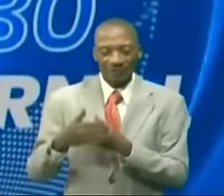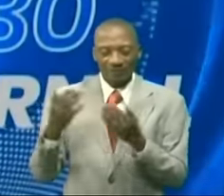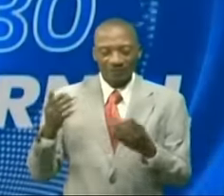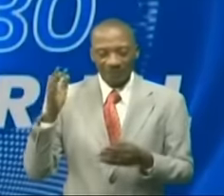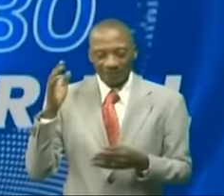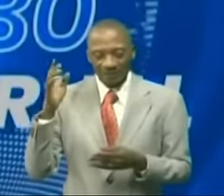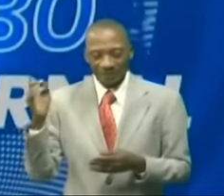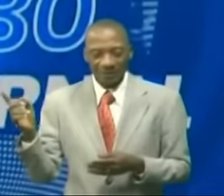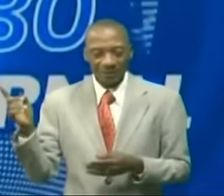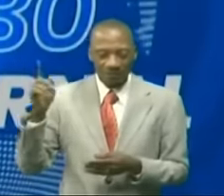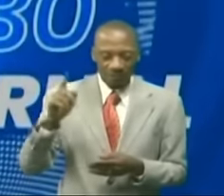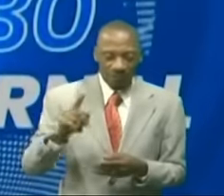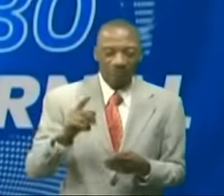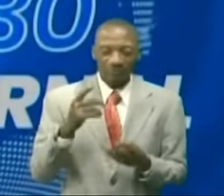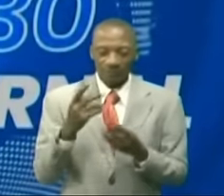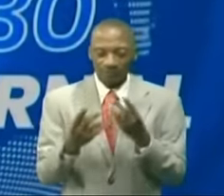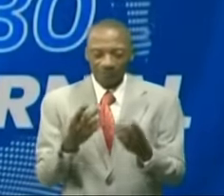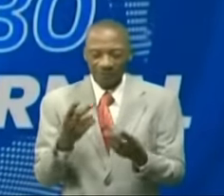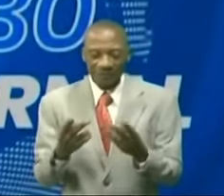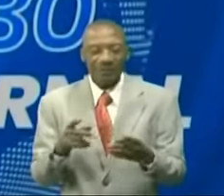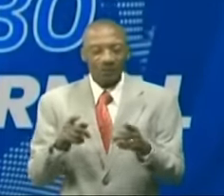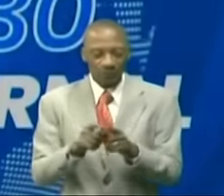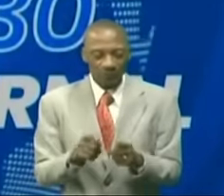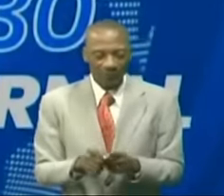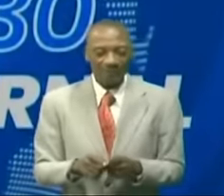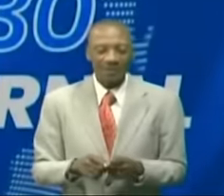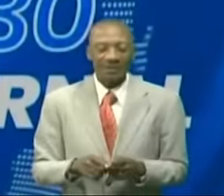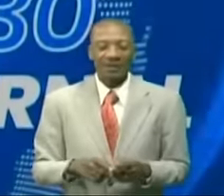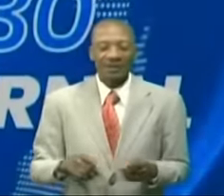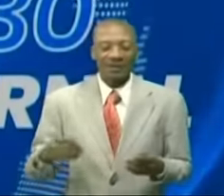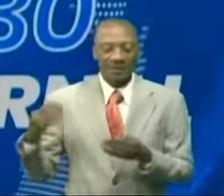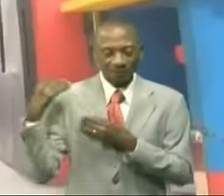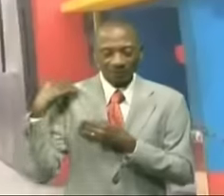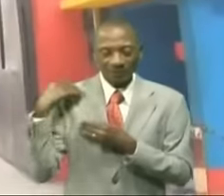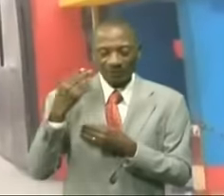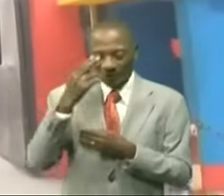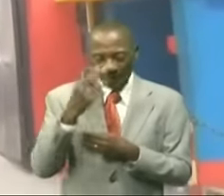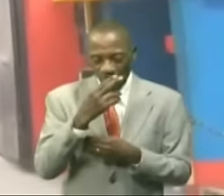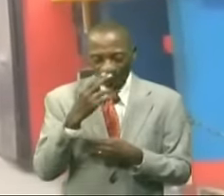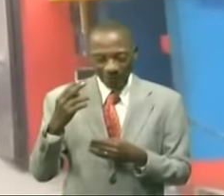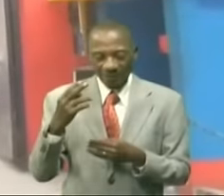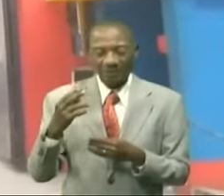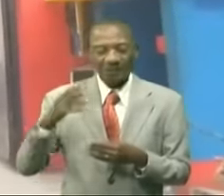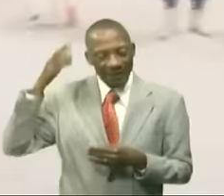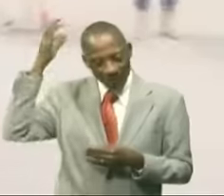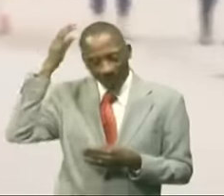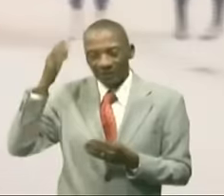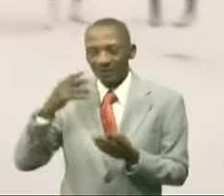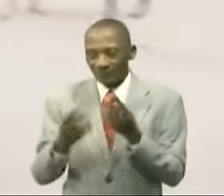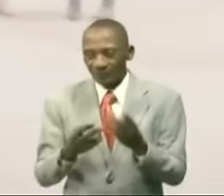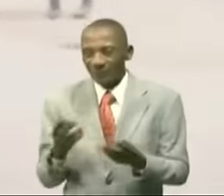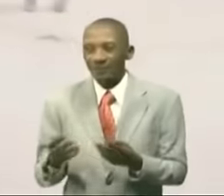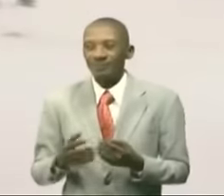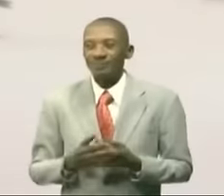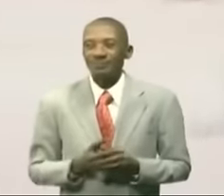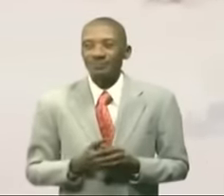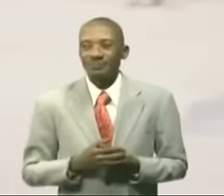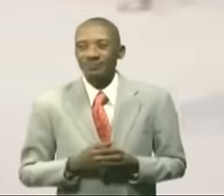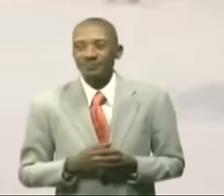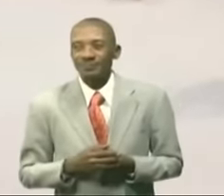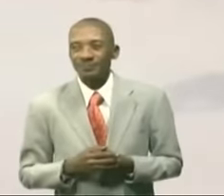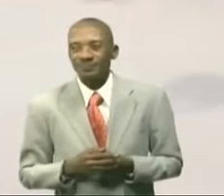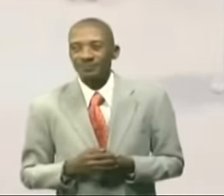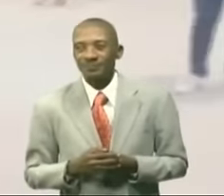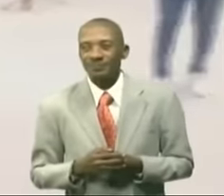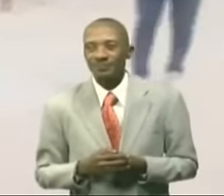de sa mission de la protection de personnes et de leurs biens. Jacques Aboba Mkoumina Sedouga. s'est rassuré du bon fonctionnement de la police nationale